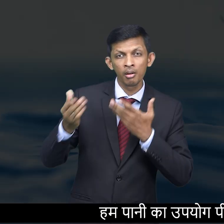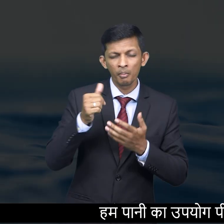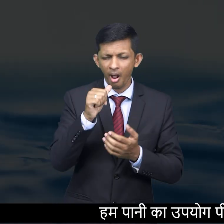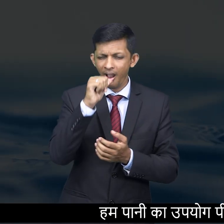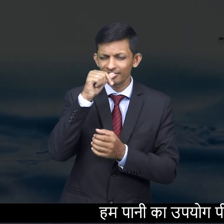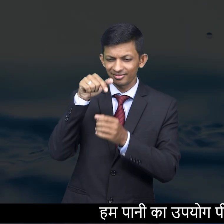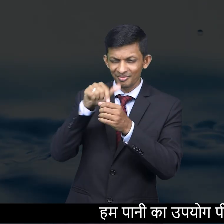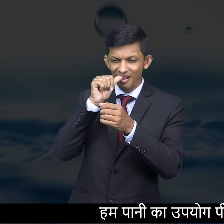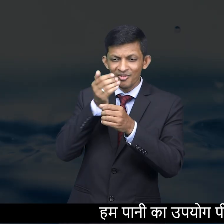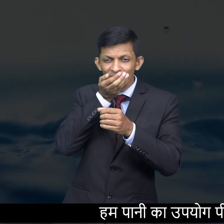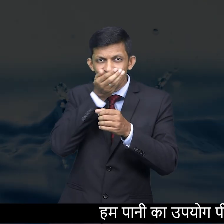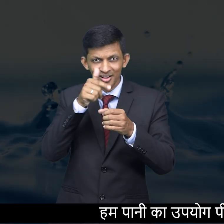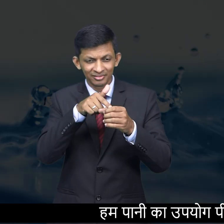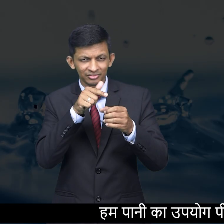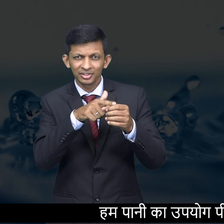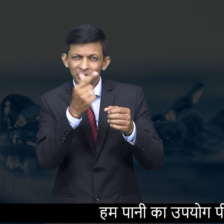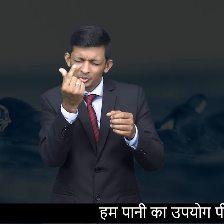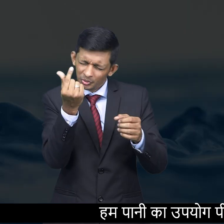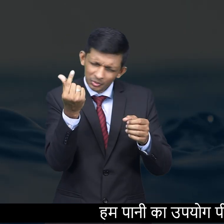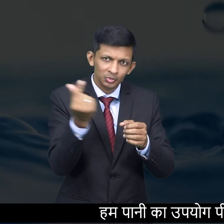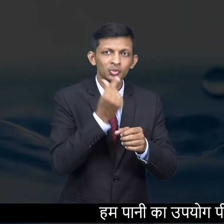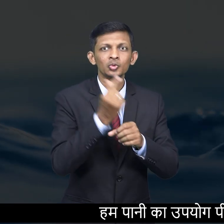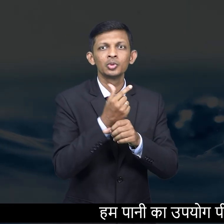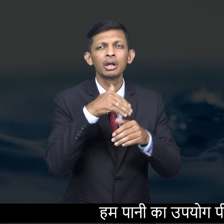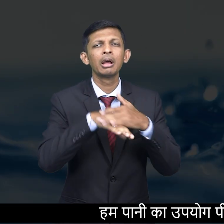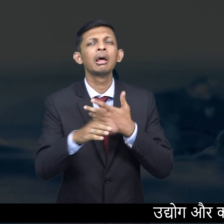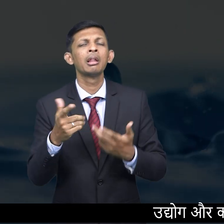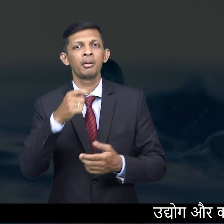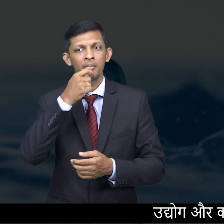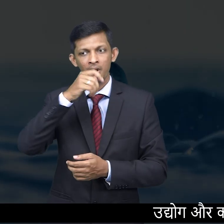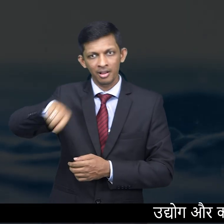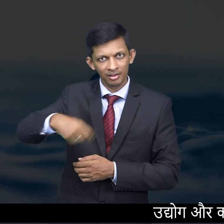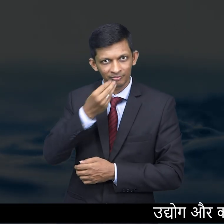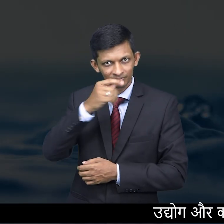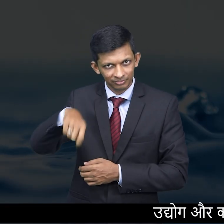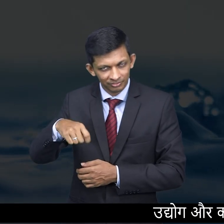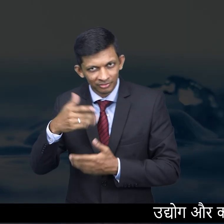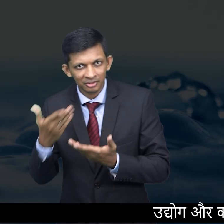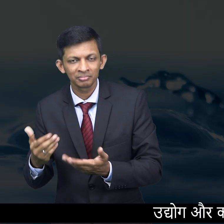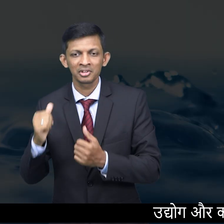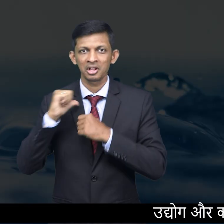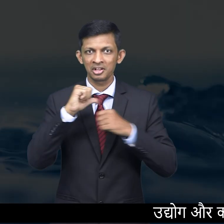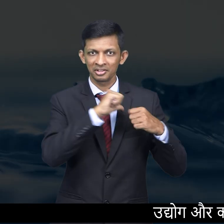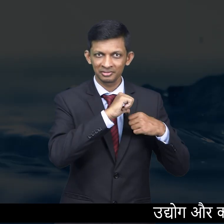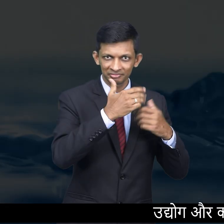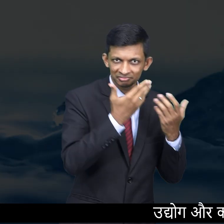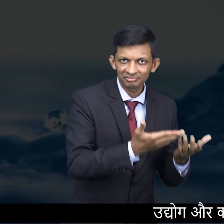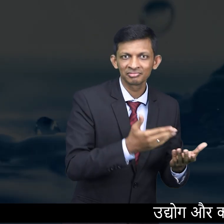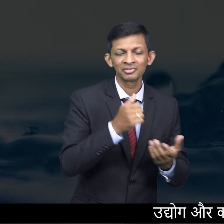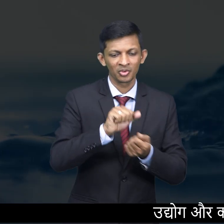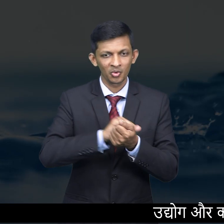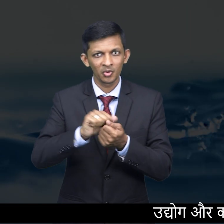हम पानी का उपयोग पीने, खाना बनाने, नहाने, कपड़े धोने, खेती, उद्योग और कई अन्य कार्यों के लिए करते हैं।